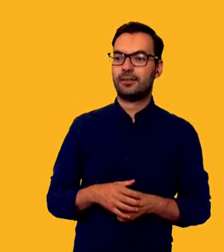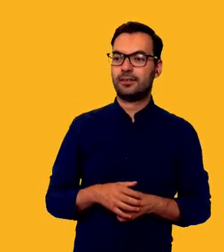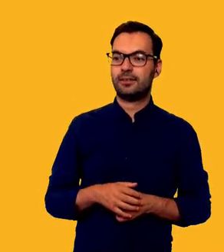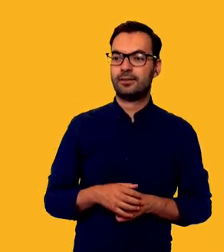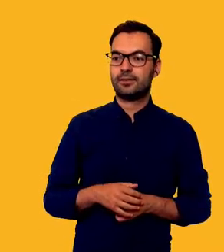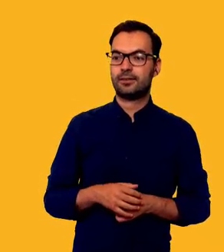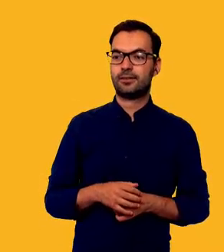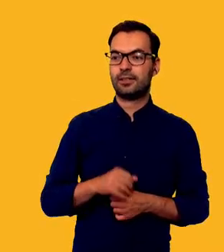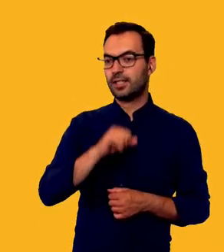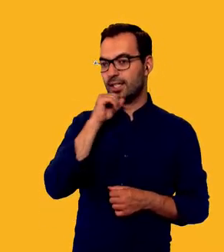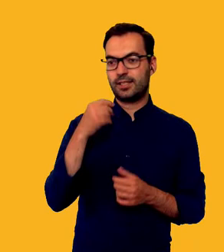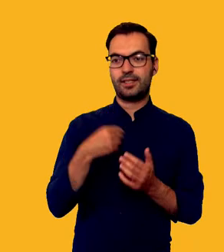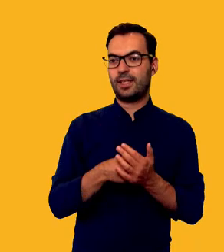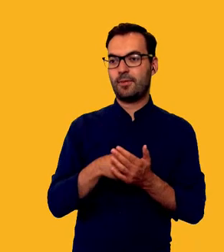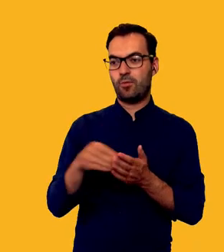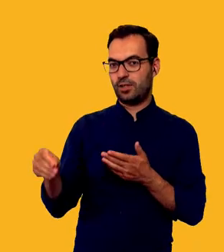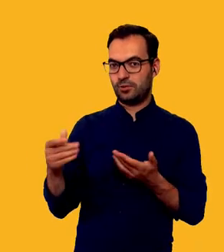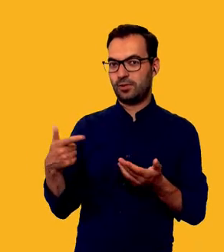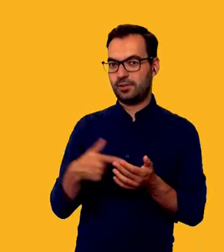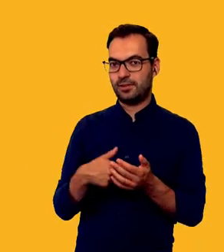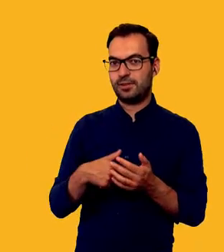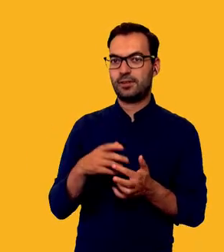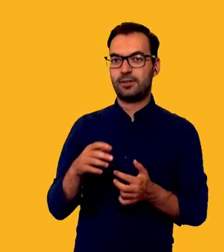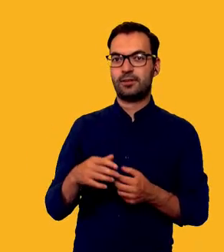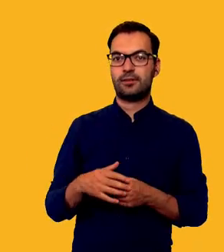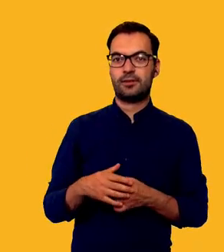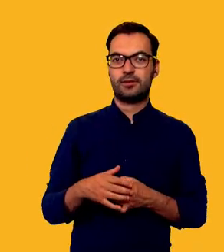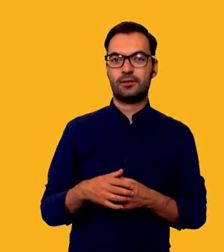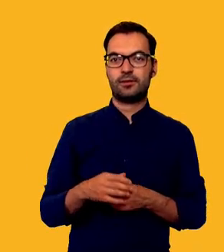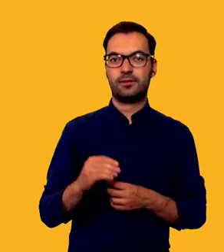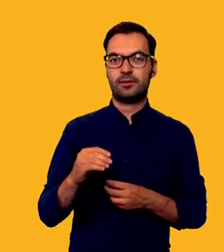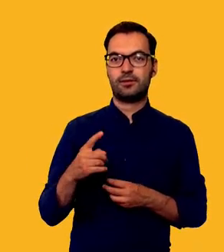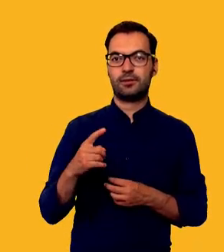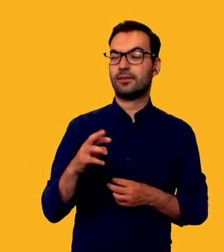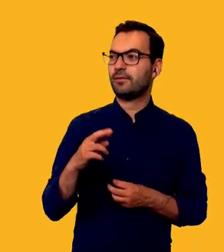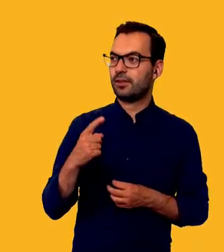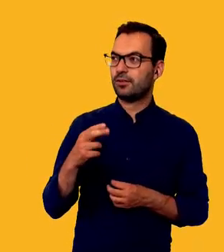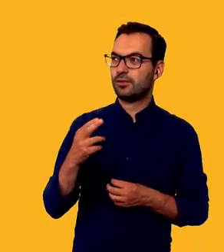zapłaciłam, no właśnie, Norton, tak, to Edward Norton.